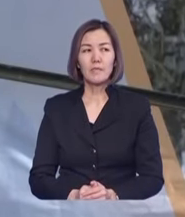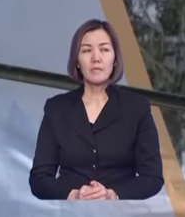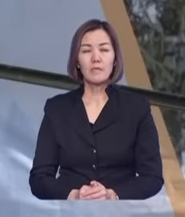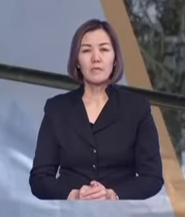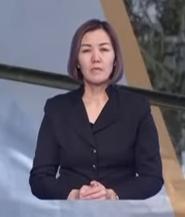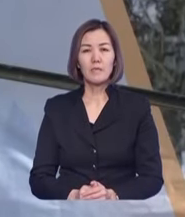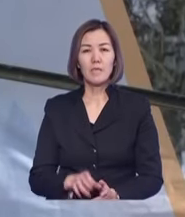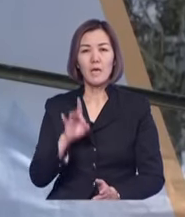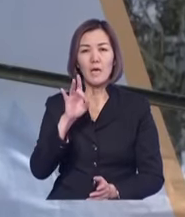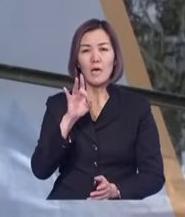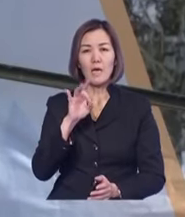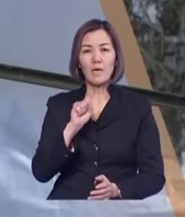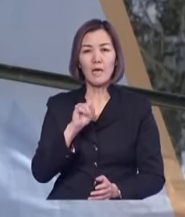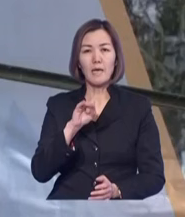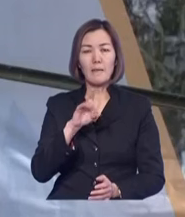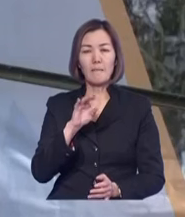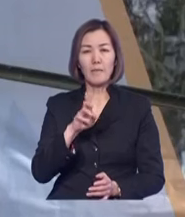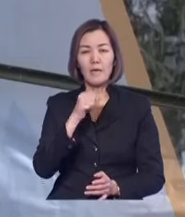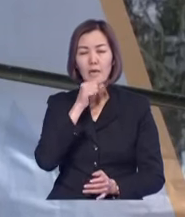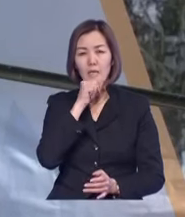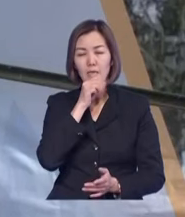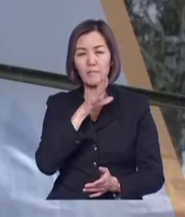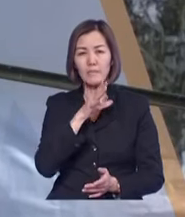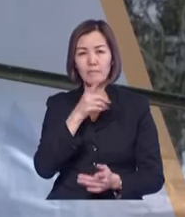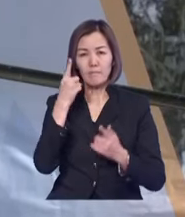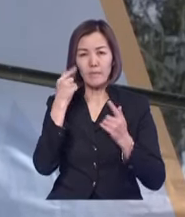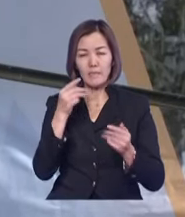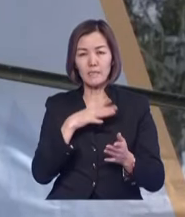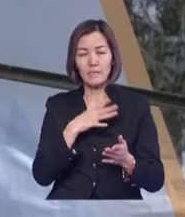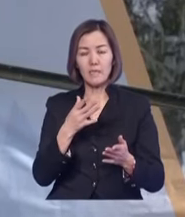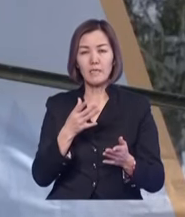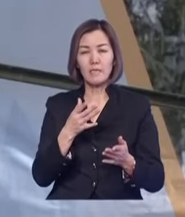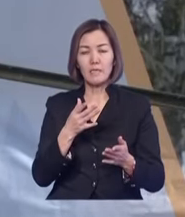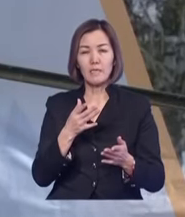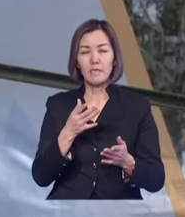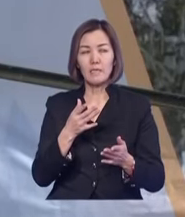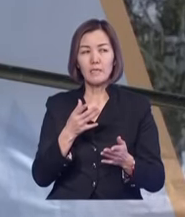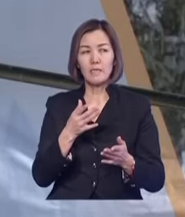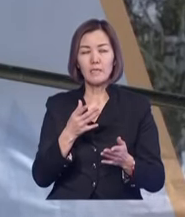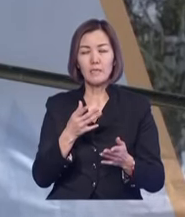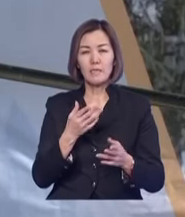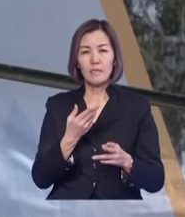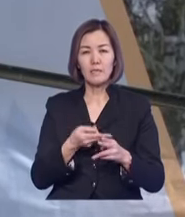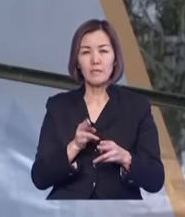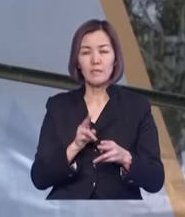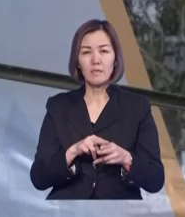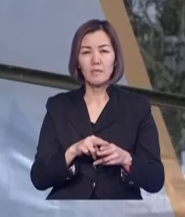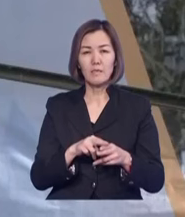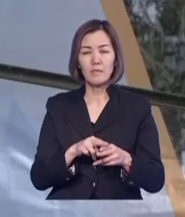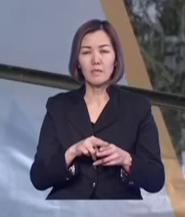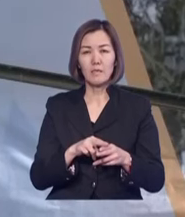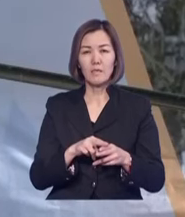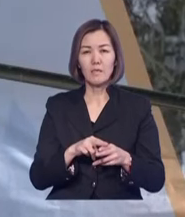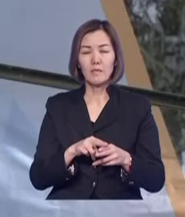Райымбек атамыз өздеріңіз білесіздер, Саржаздың бойында ауырып, сол жерден Қогызды верны, мұна медеуге